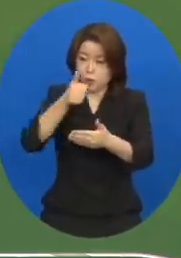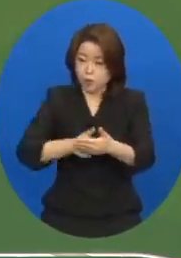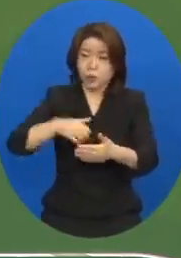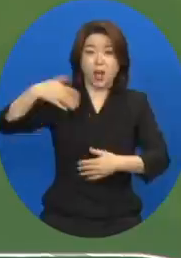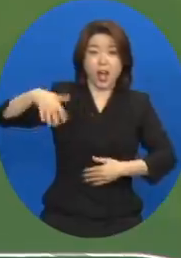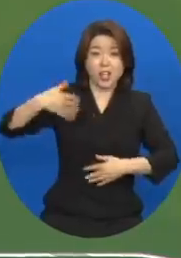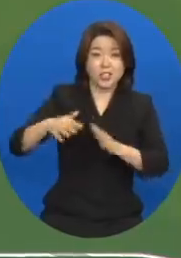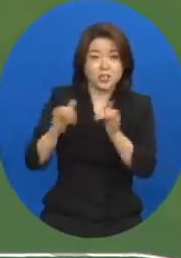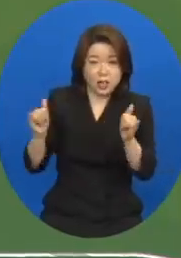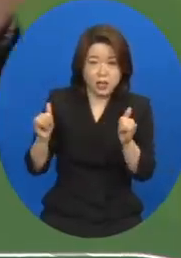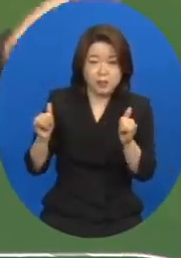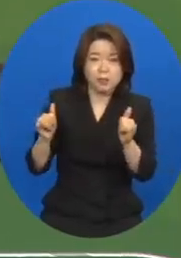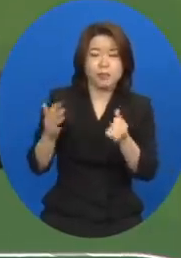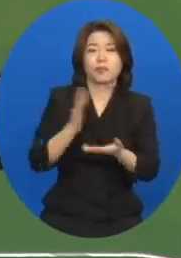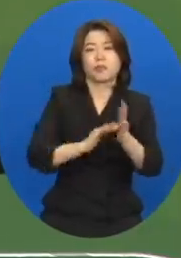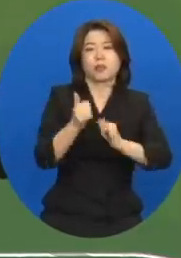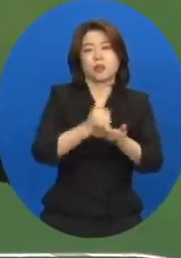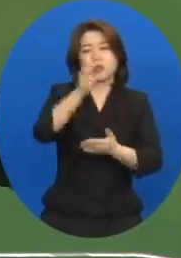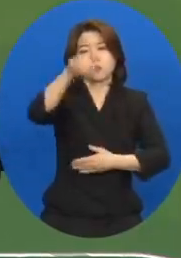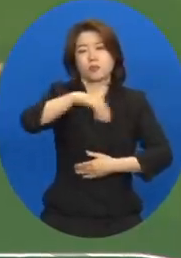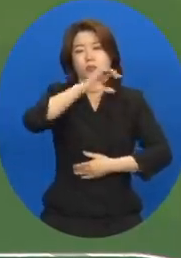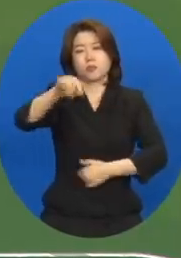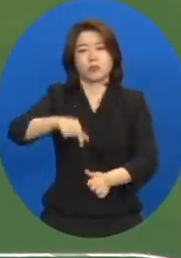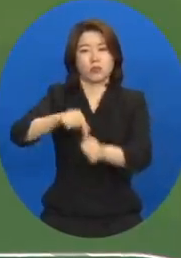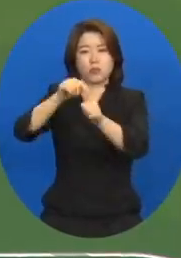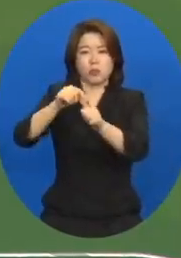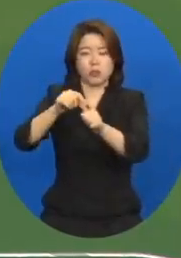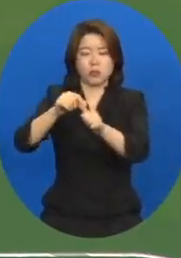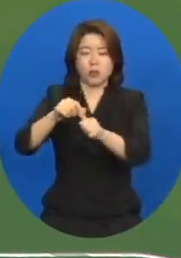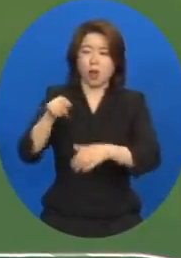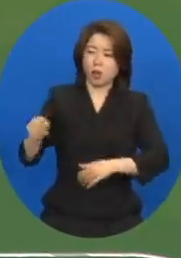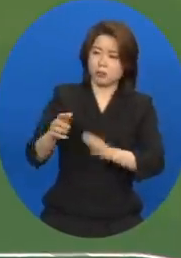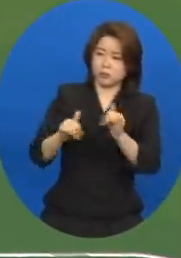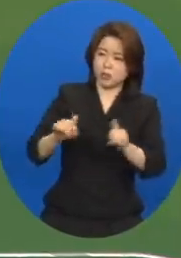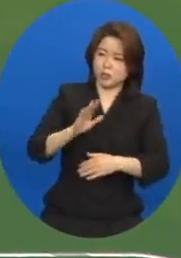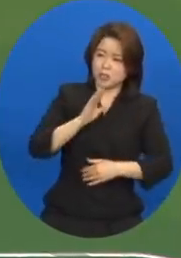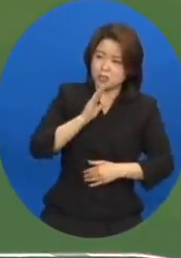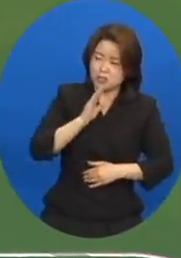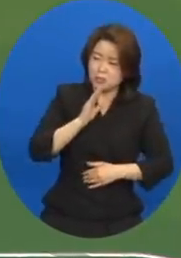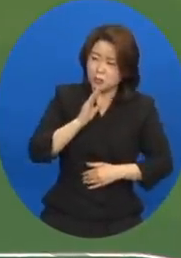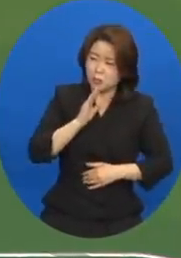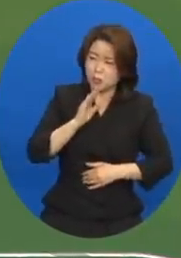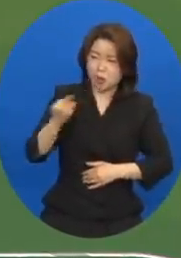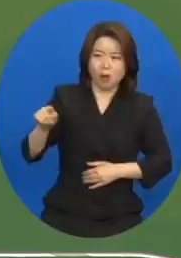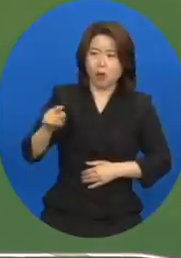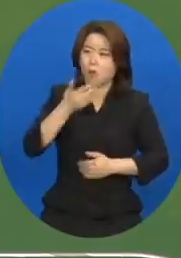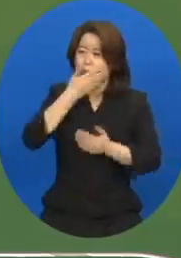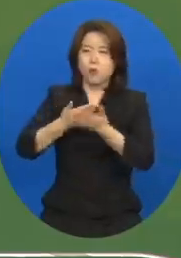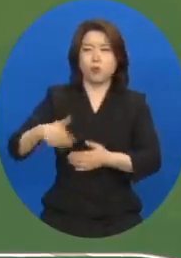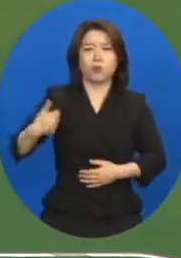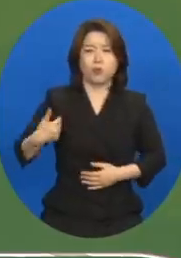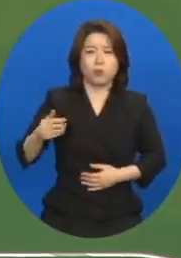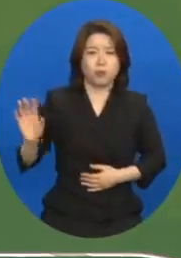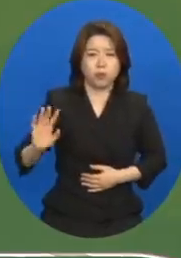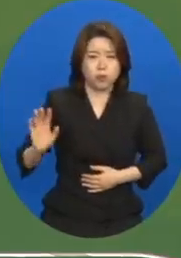사람에게는 예수님의 십자가의 구원이 그에게 실제로 적용되지 않습니다.